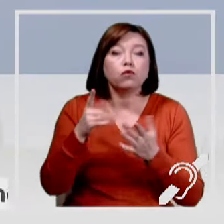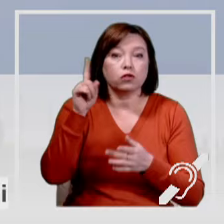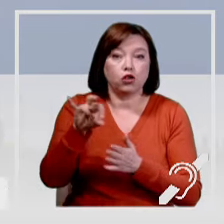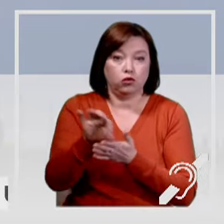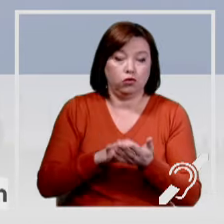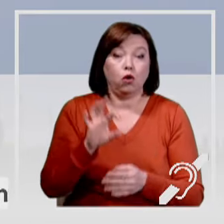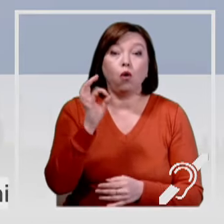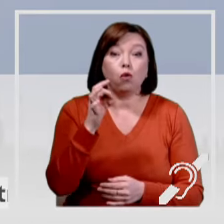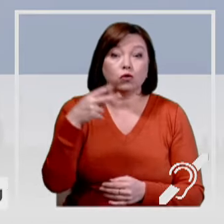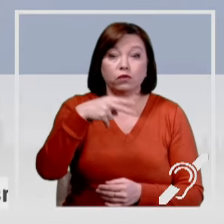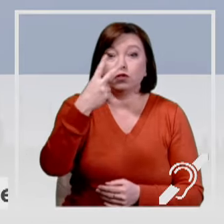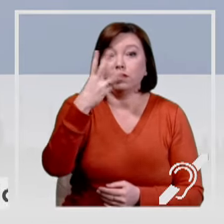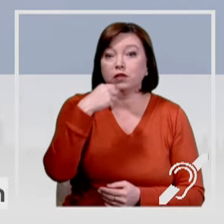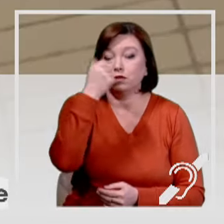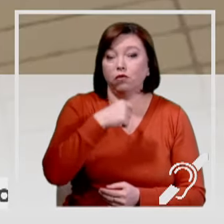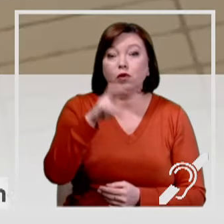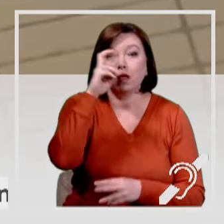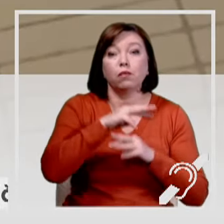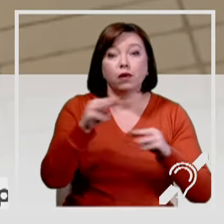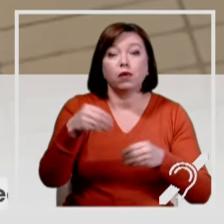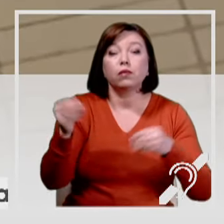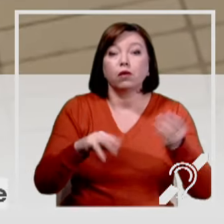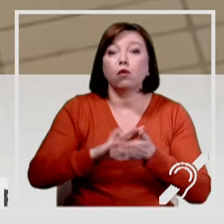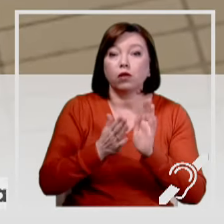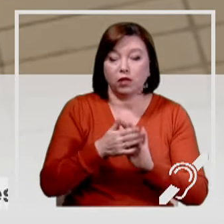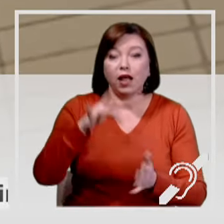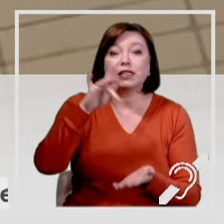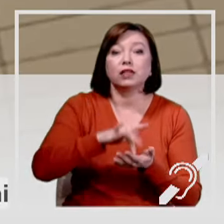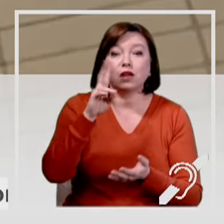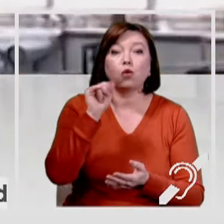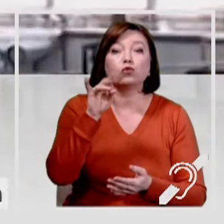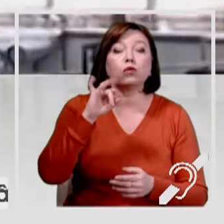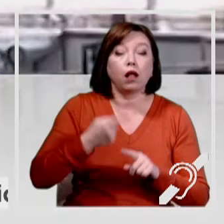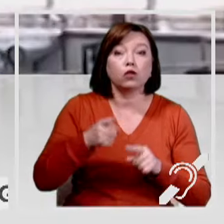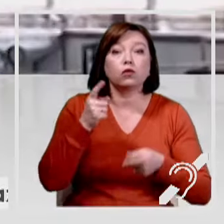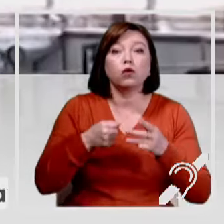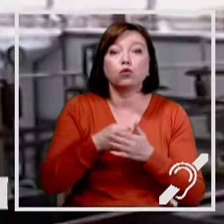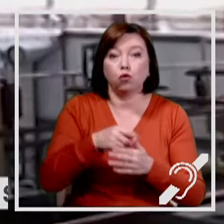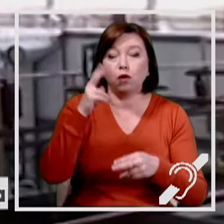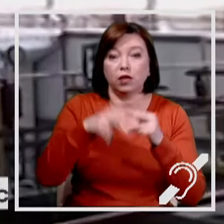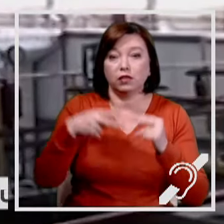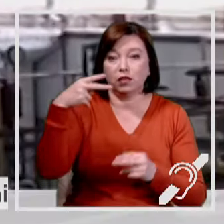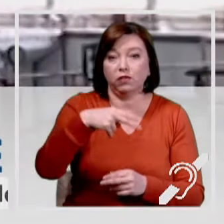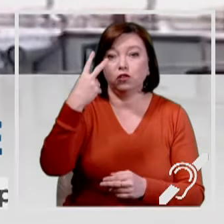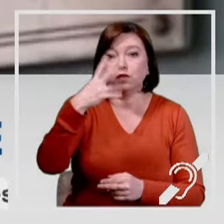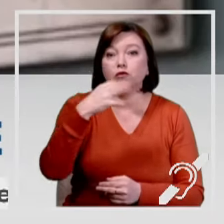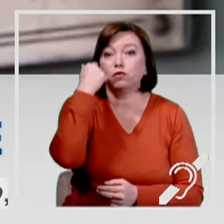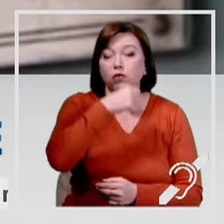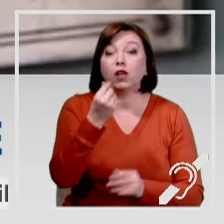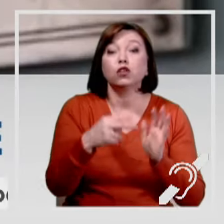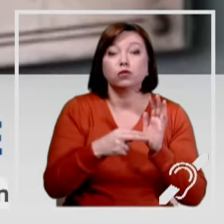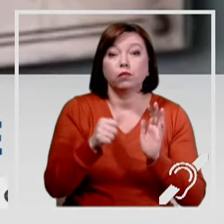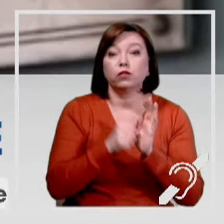În toamna anului 2023, guvernul a semnat un contract cu centrala de la Cuciurgan, valabil până la finele anului 2024, la prețul